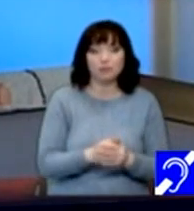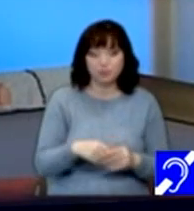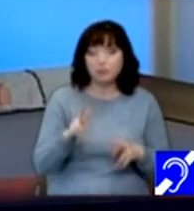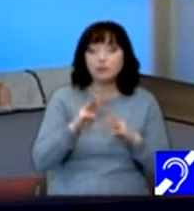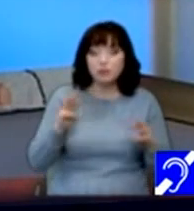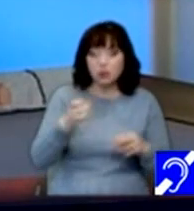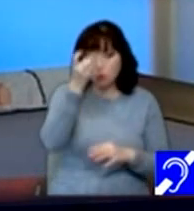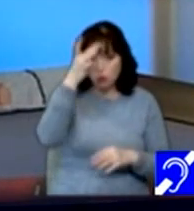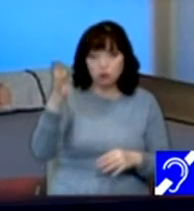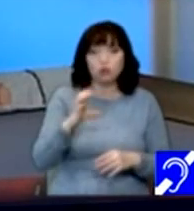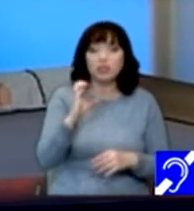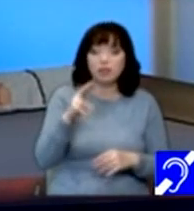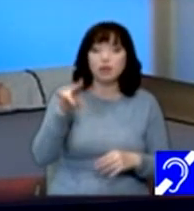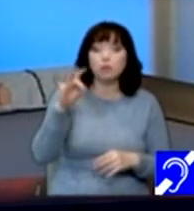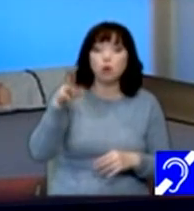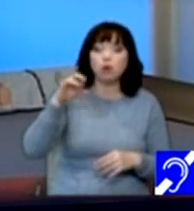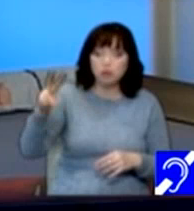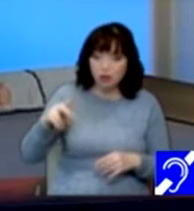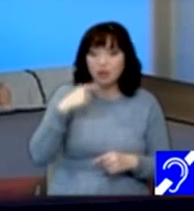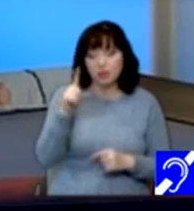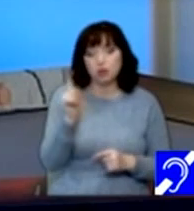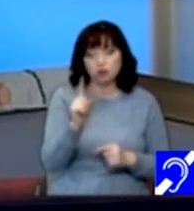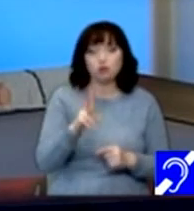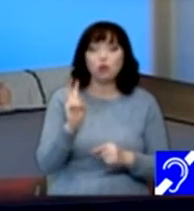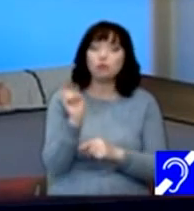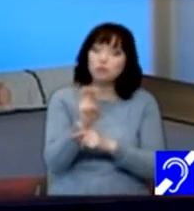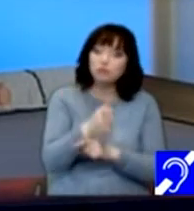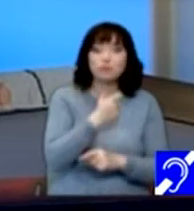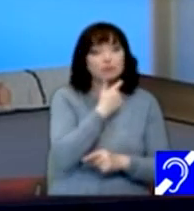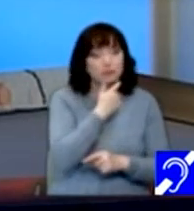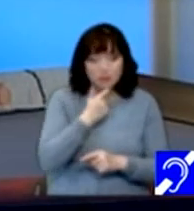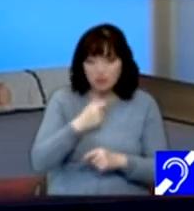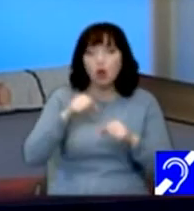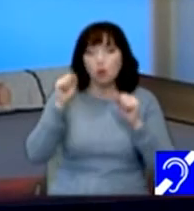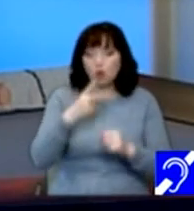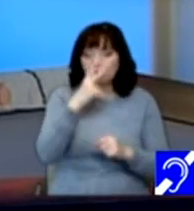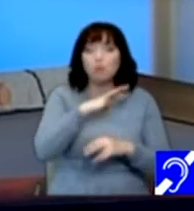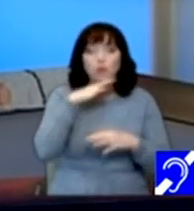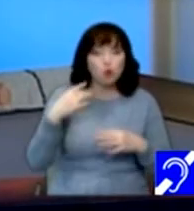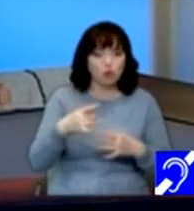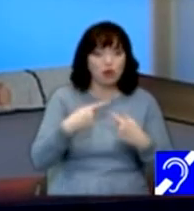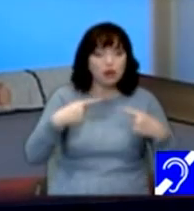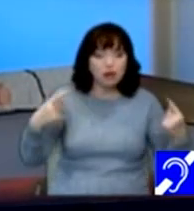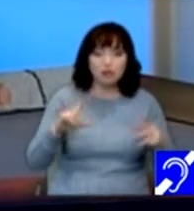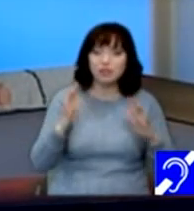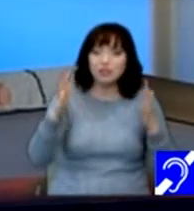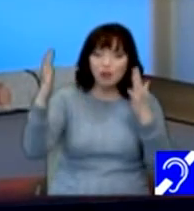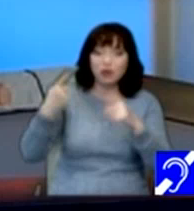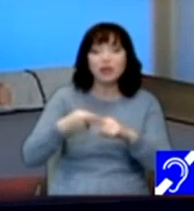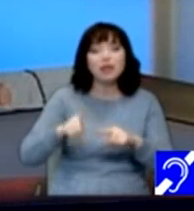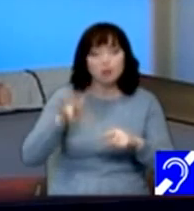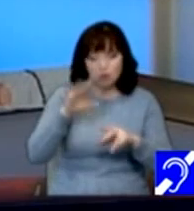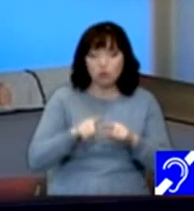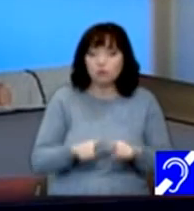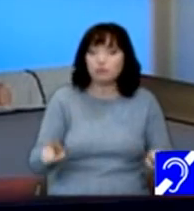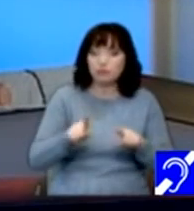Ministrul Culturii Sergiu Prodan a anunțat că vizitatorii vor avea ocazia să urmărească un șir de evenimente la care vor fi promovate